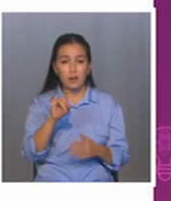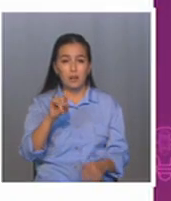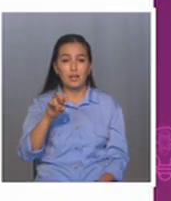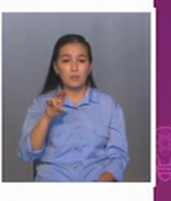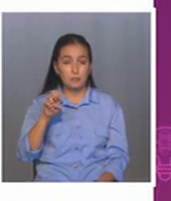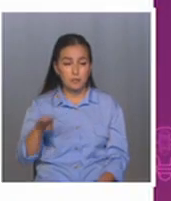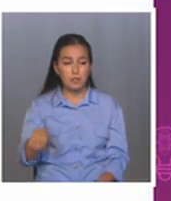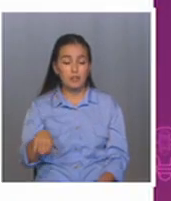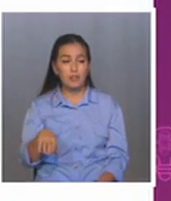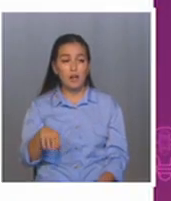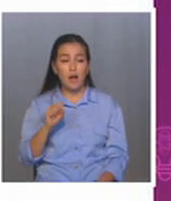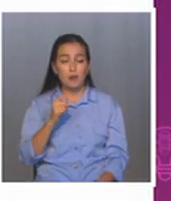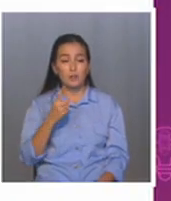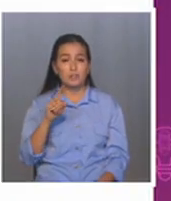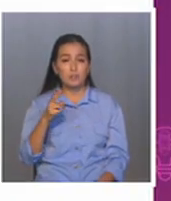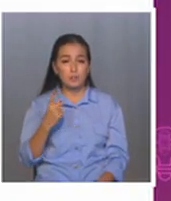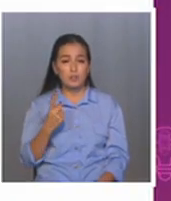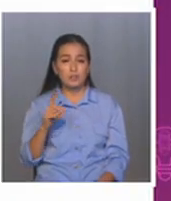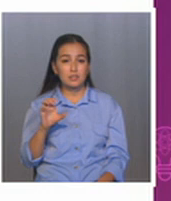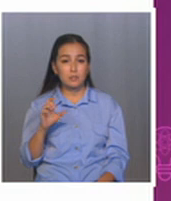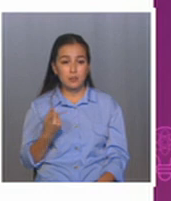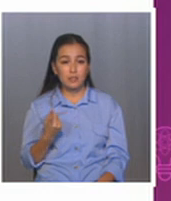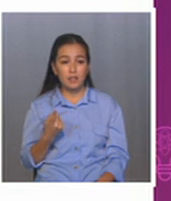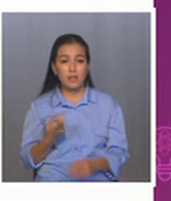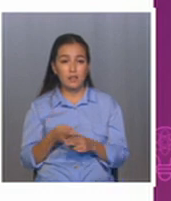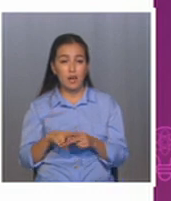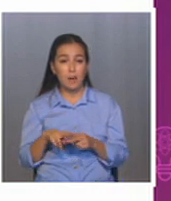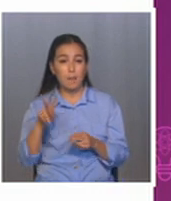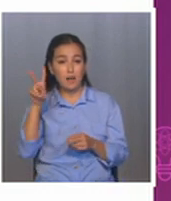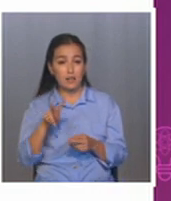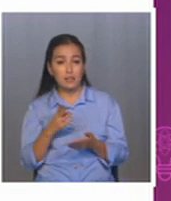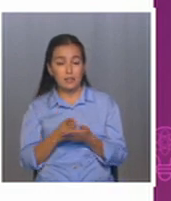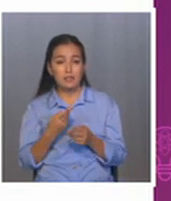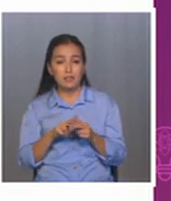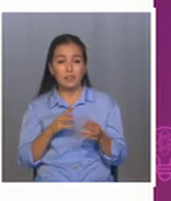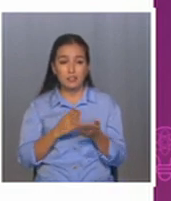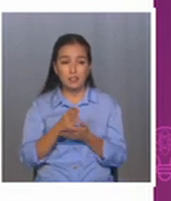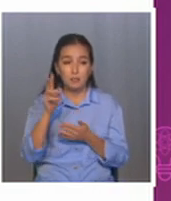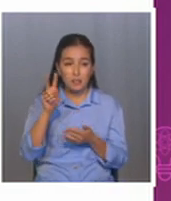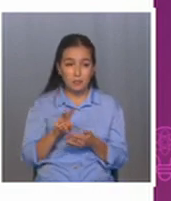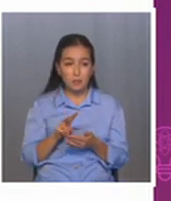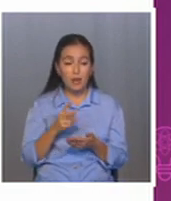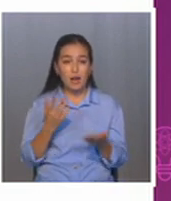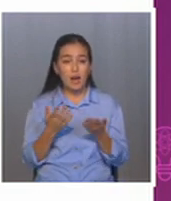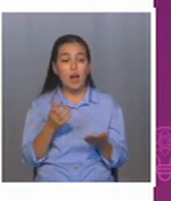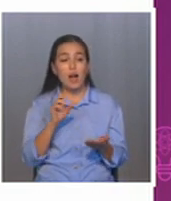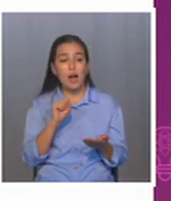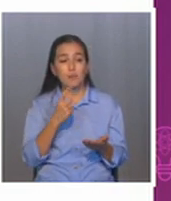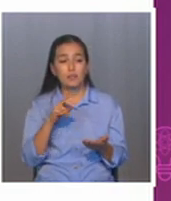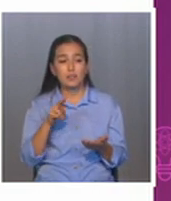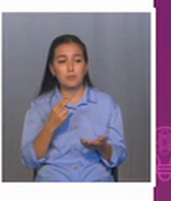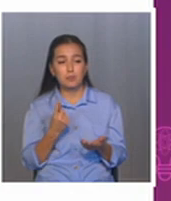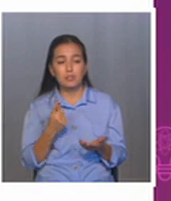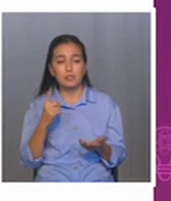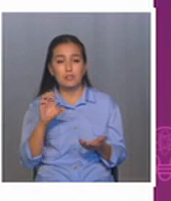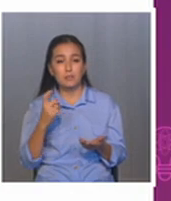Б1, С1, Д1 егер ол параллелограмм болатын болса, ол тік параллелепипед болады. Егер А1, Б1, С1, Д1